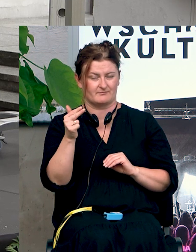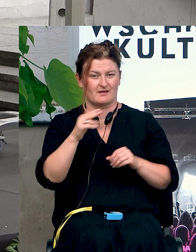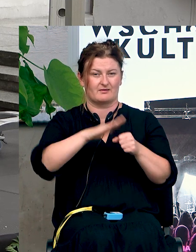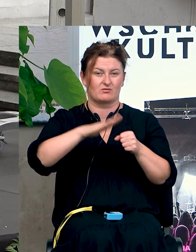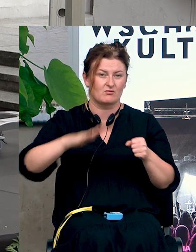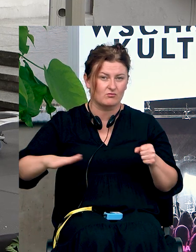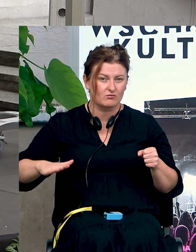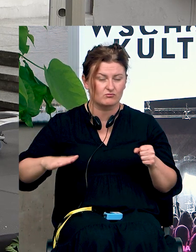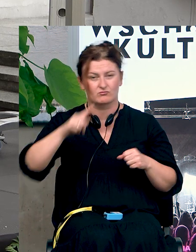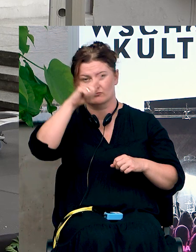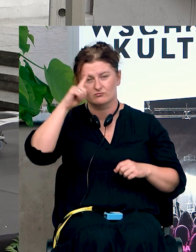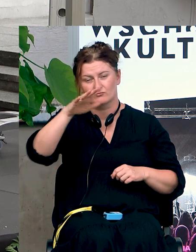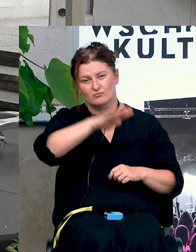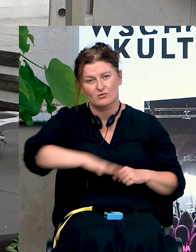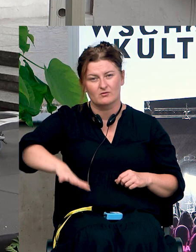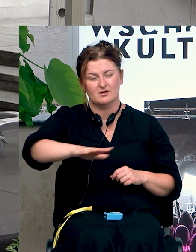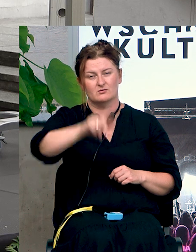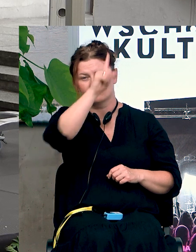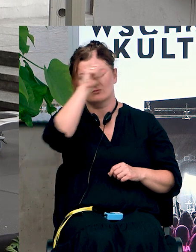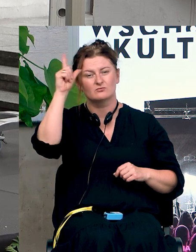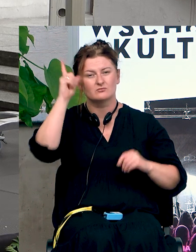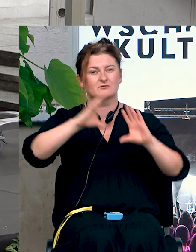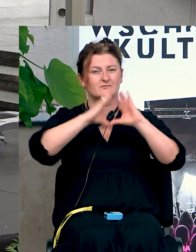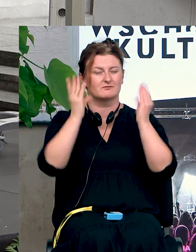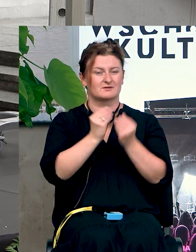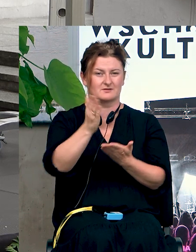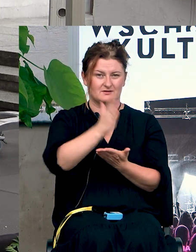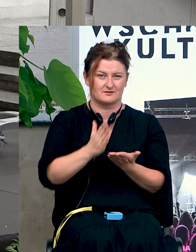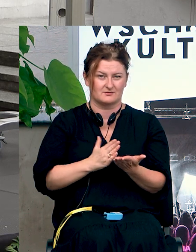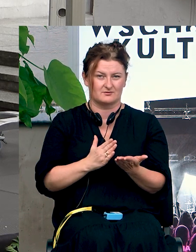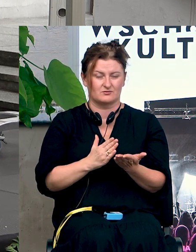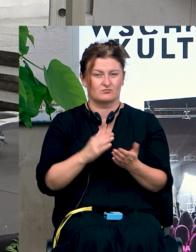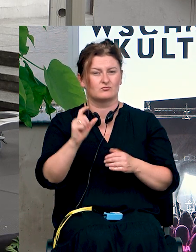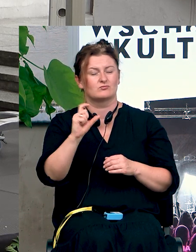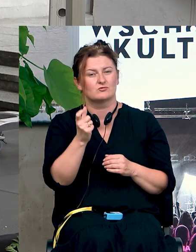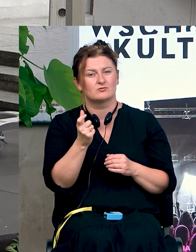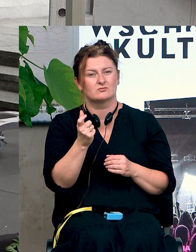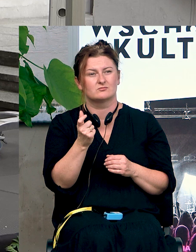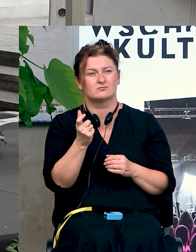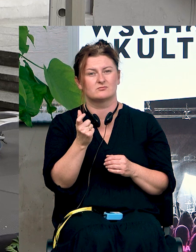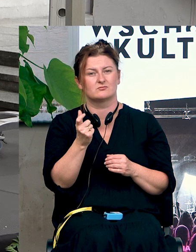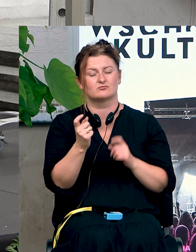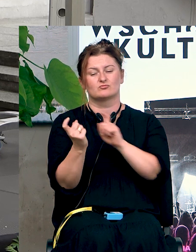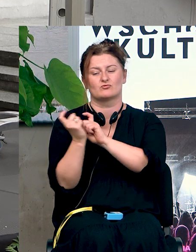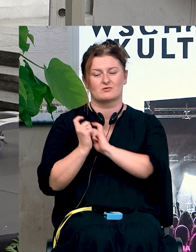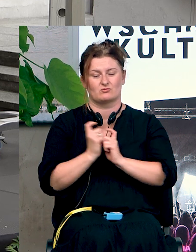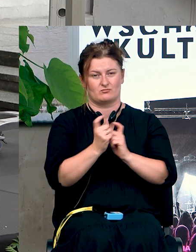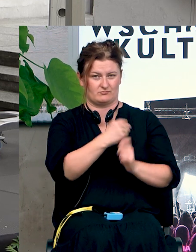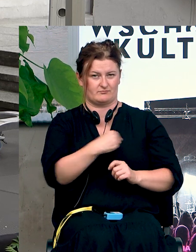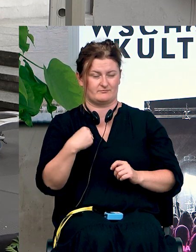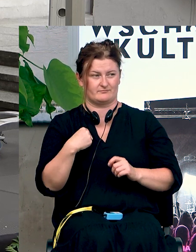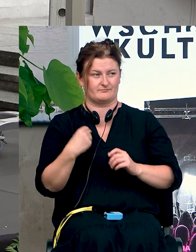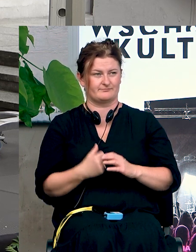narodów, społeczeństw i ludzi wszystkich krajów, które sąsiadują z